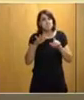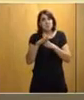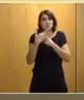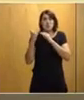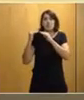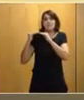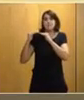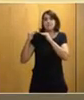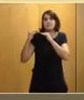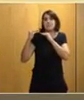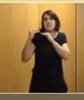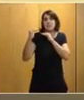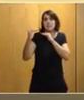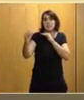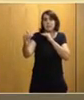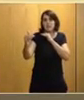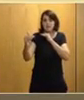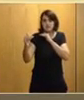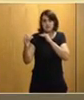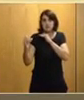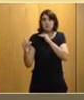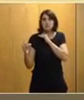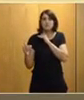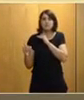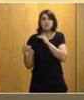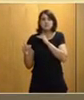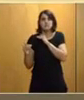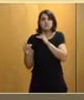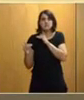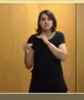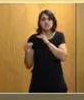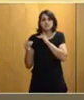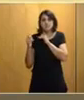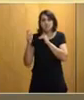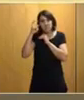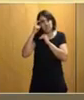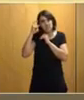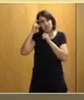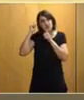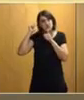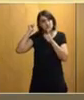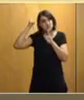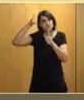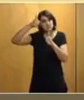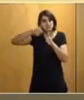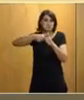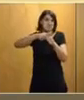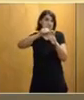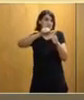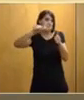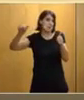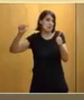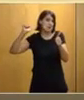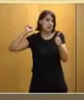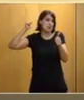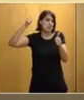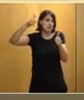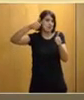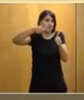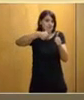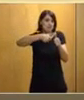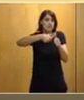estacionària en una franja molt alta. en aquests darrers dies, en aquesta darrera setmana, hem